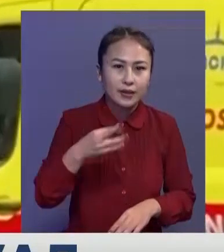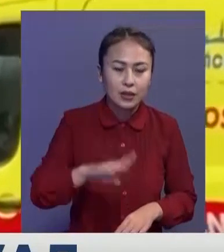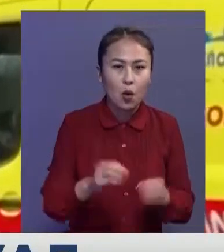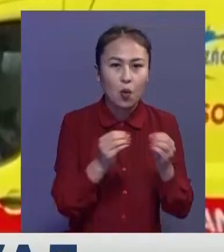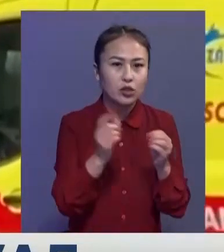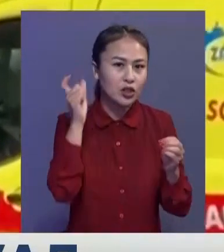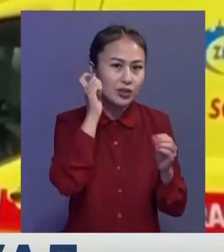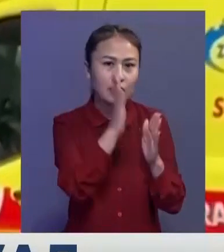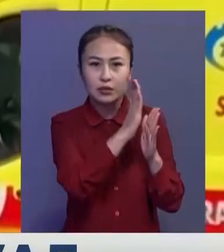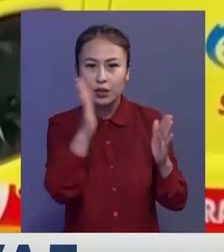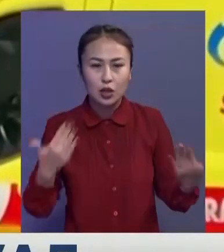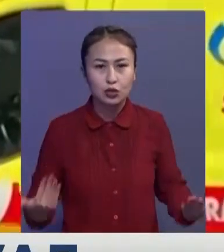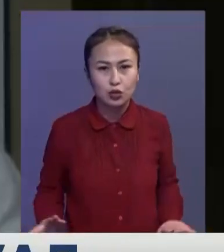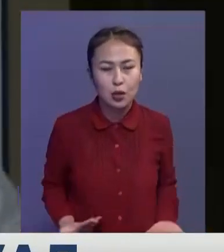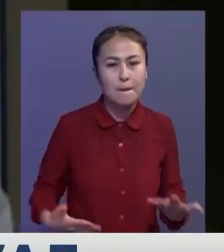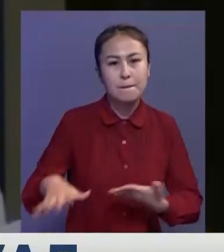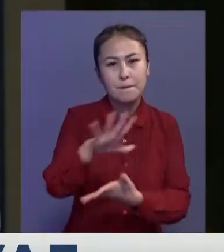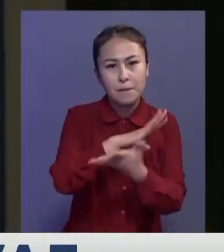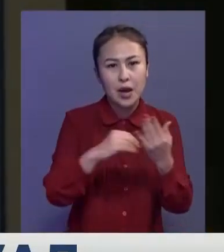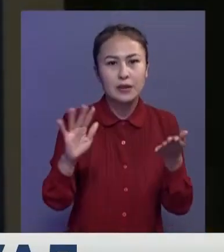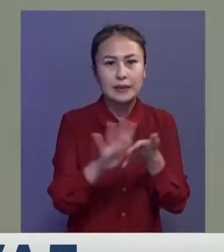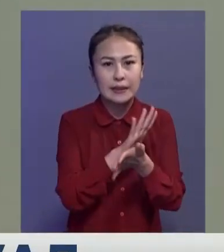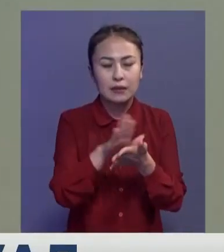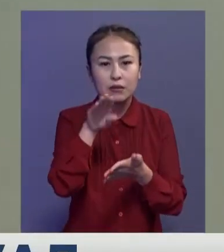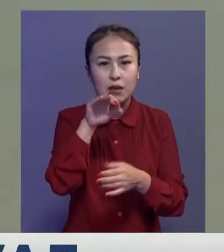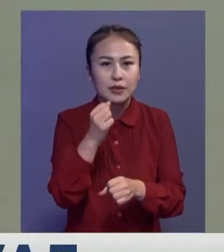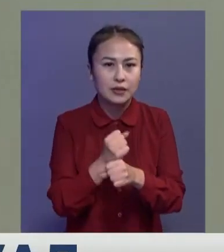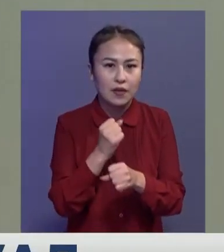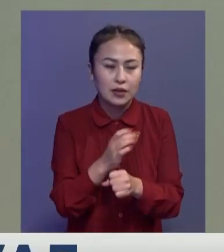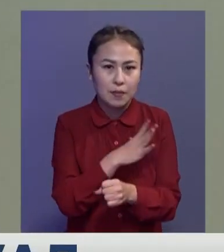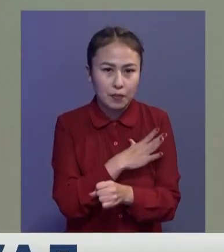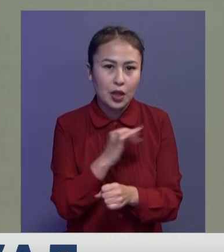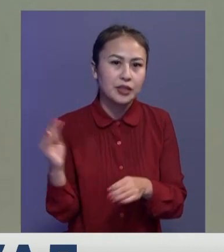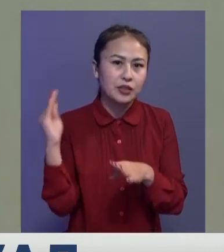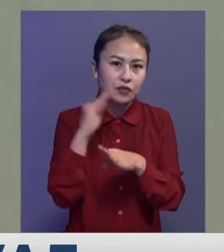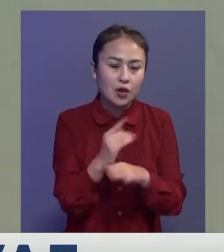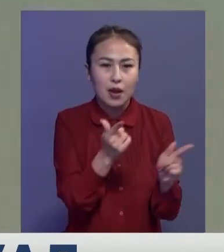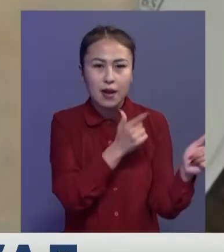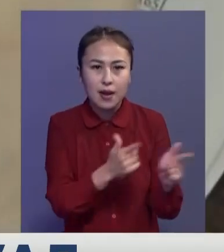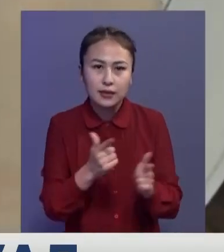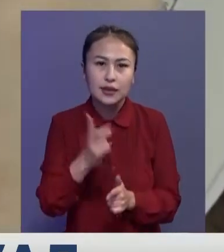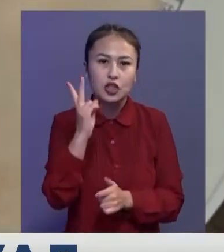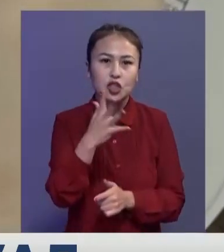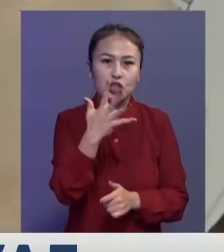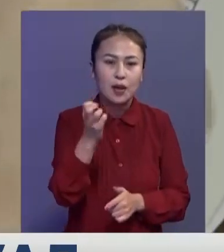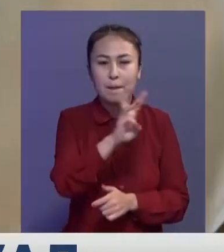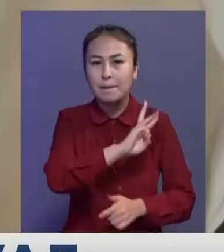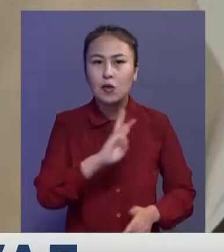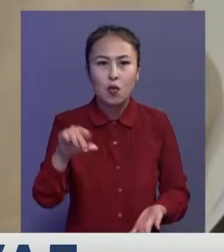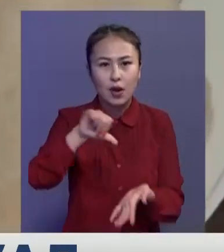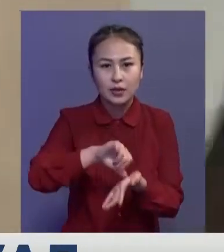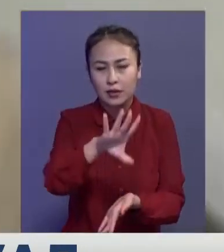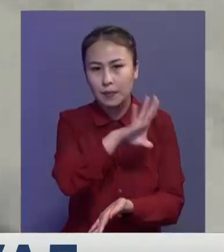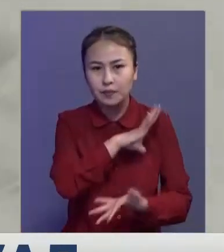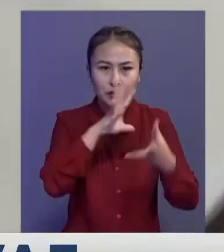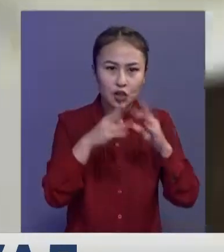жастан асқан тұрғындардың барлығын тегін тестілеуден өткізуге кірісті. Шараға әзірге 2,5 миллион адам қатысқан.